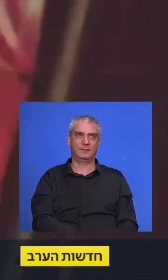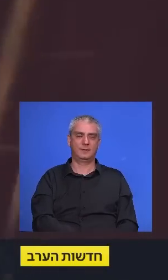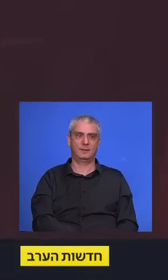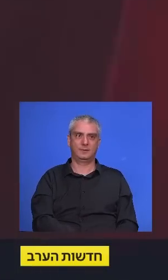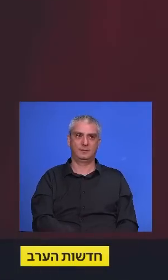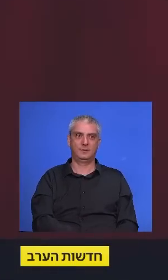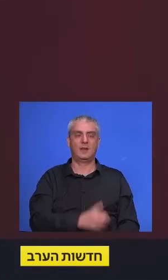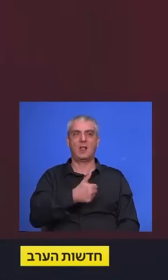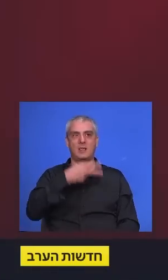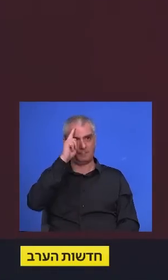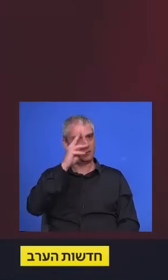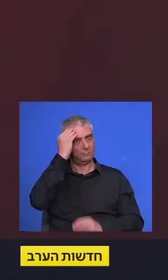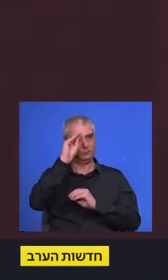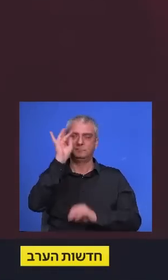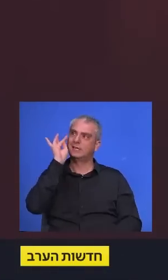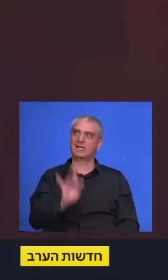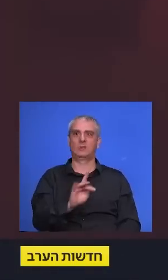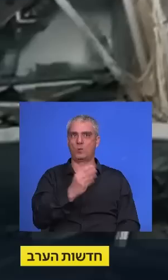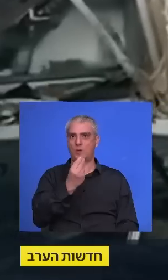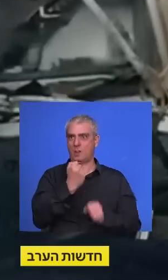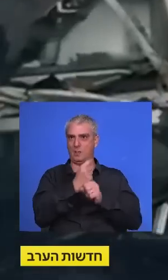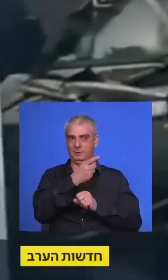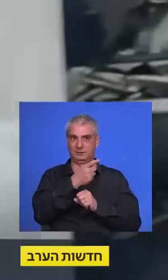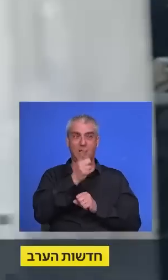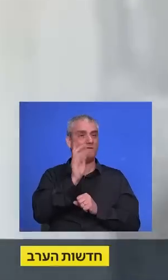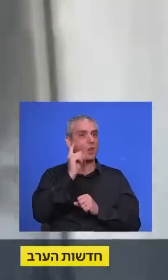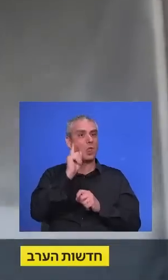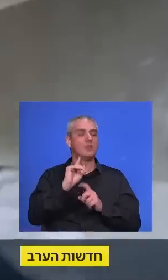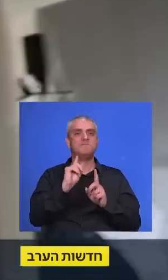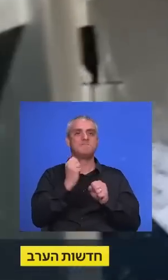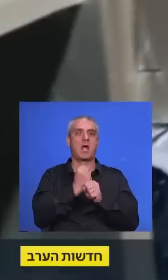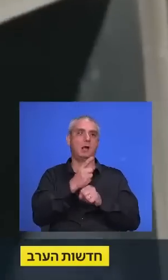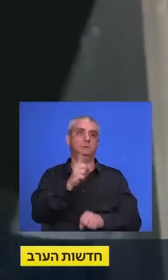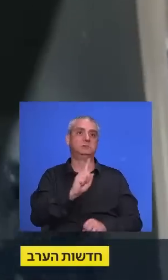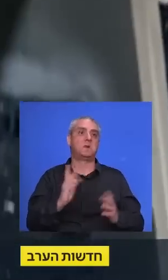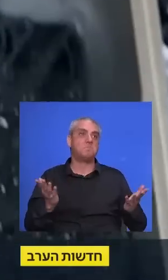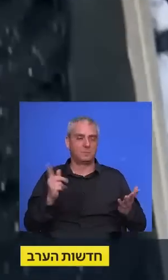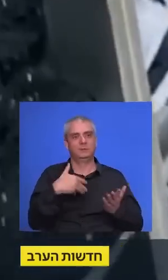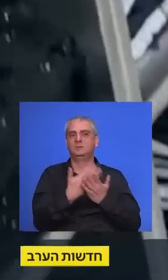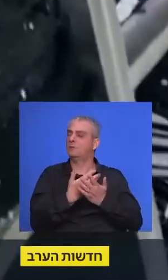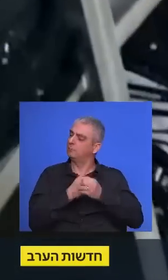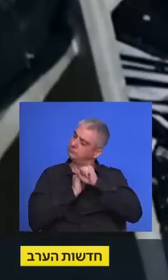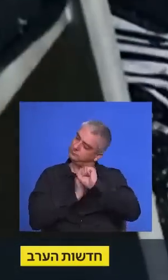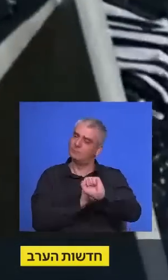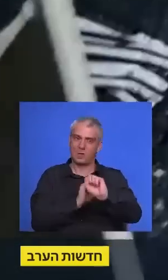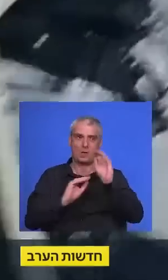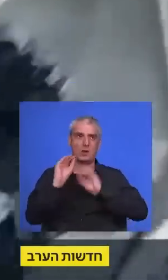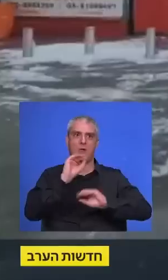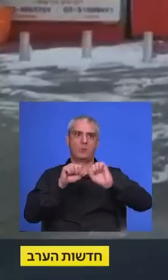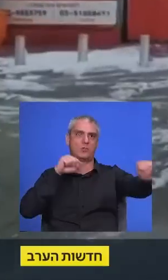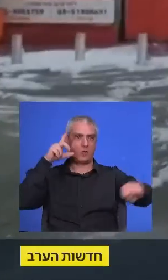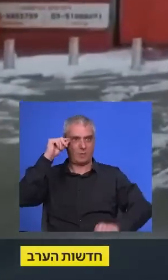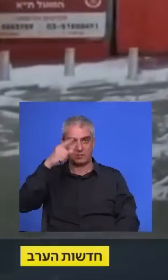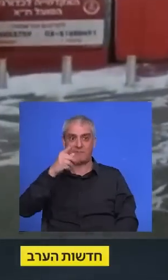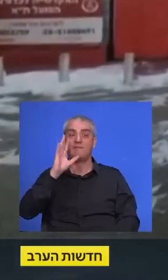הנהלת ביתר פרסמה הודעת גינוי למעשה, אף שעדיין לא ידוע מי עשה אותו, והציע את כל התמיכה למועדון הפועל תל אביב.